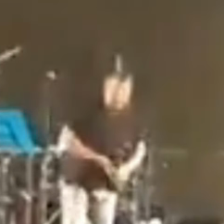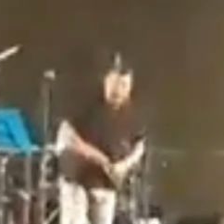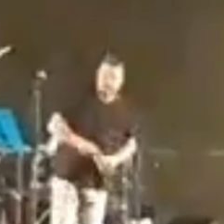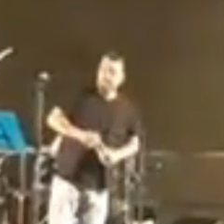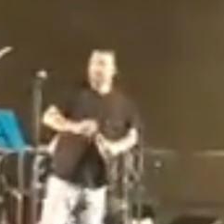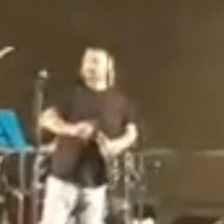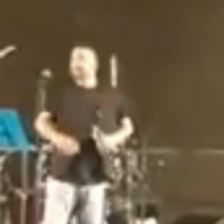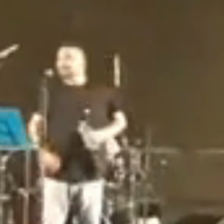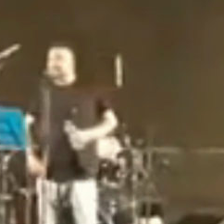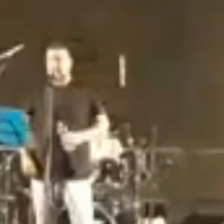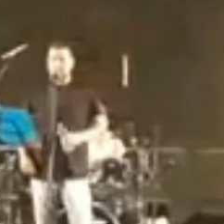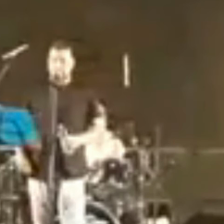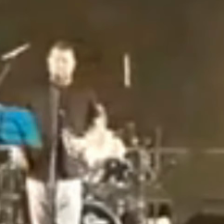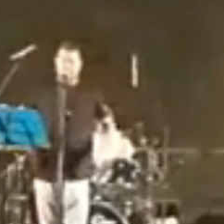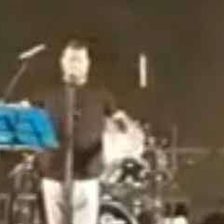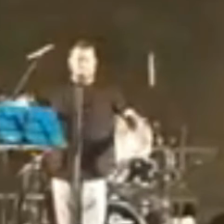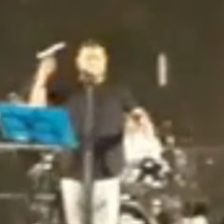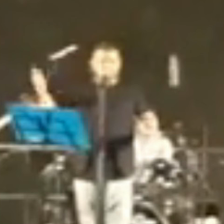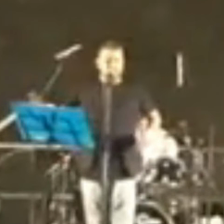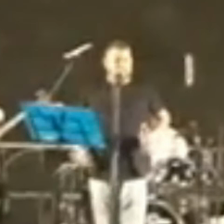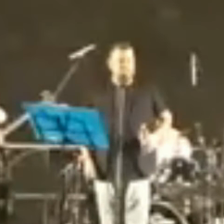Lo facciamo col flash mob questo, via.